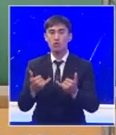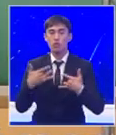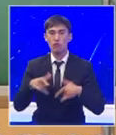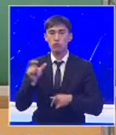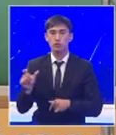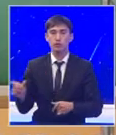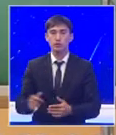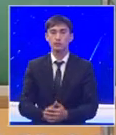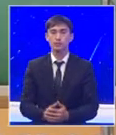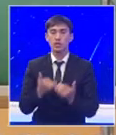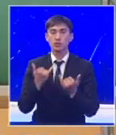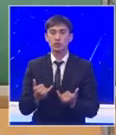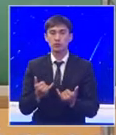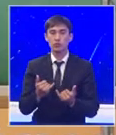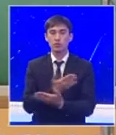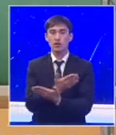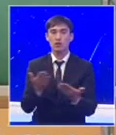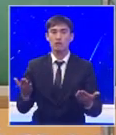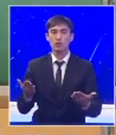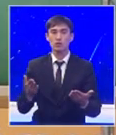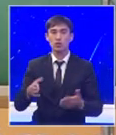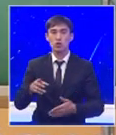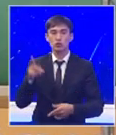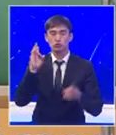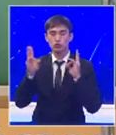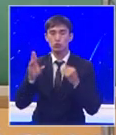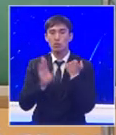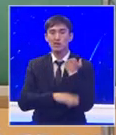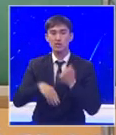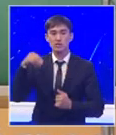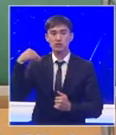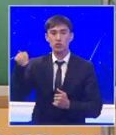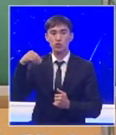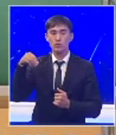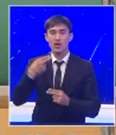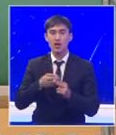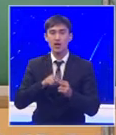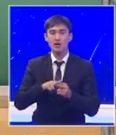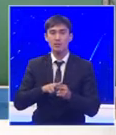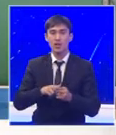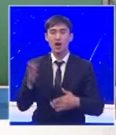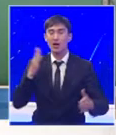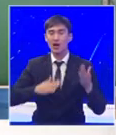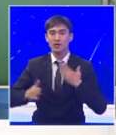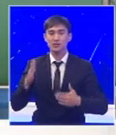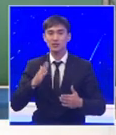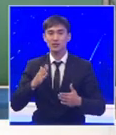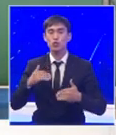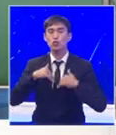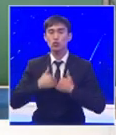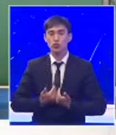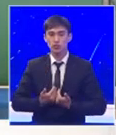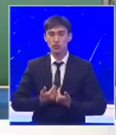выпускники, сегодня для вас звучит последний звонок. Это одновременно и радостный, и